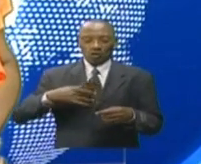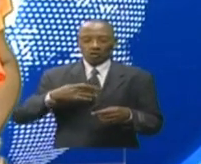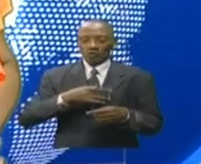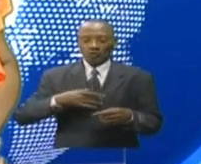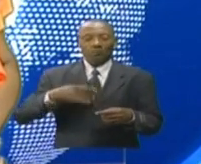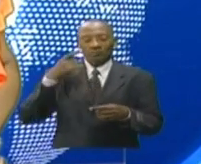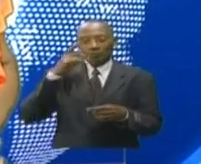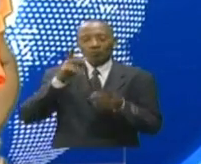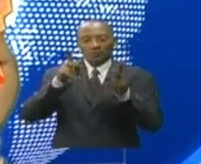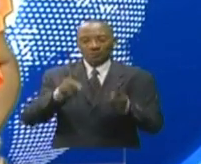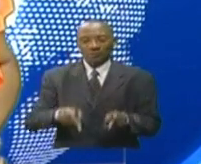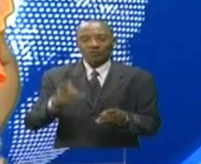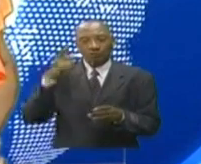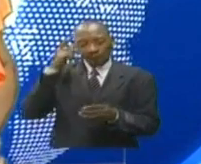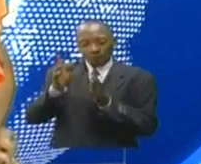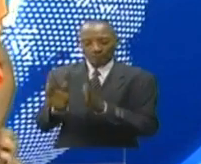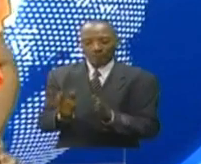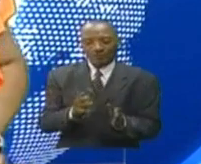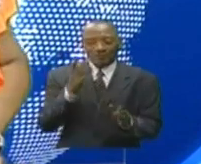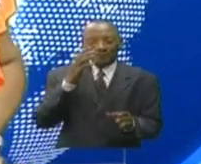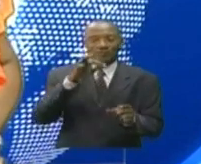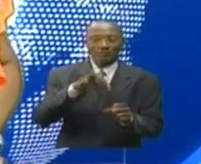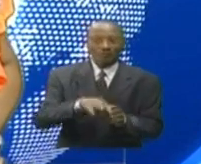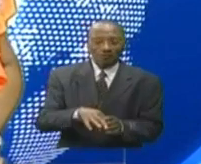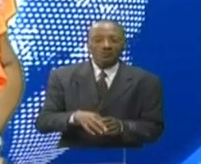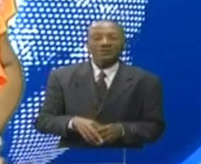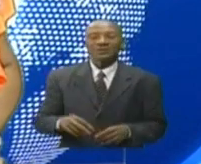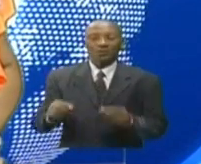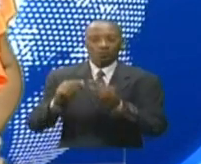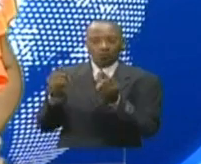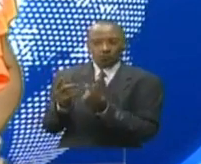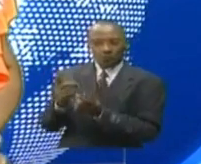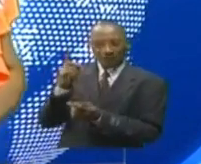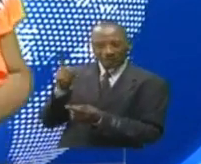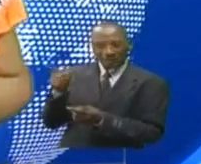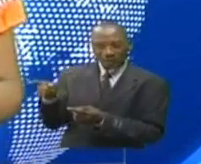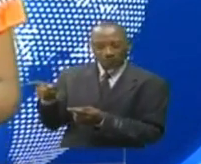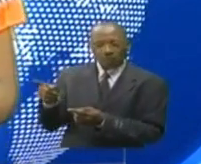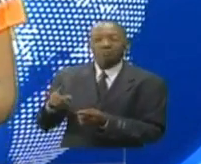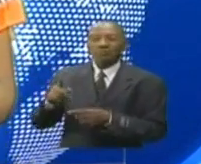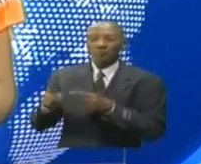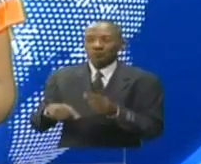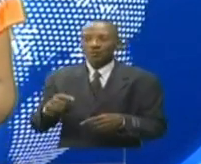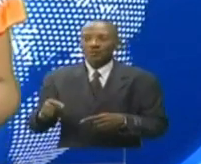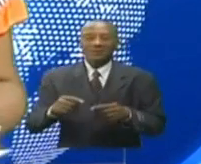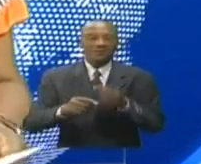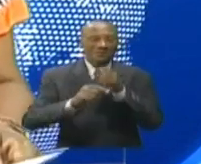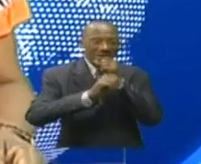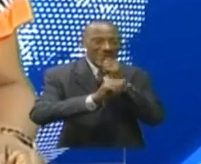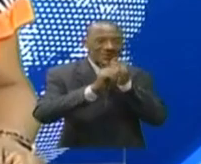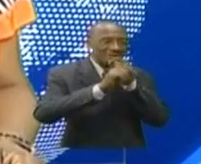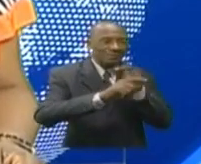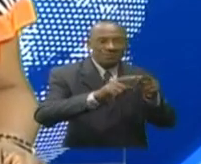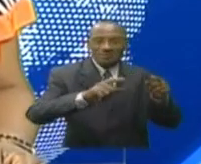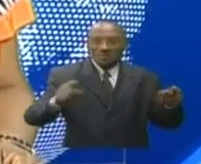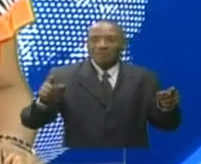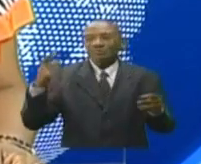Mafikiri sensibilise ses membres à se faire enrôler en vue des échéances électorales à